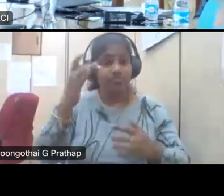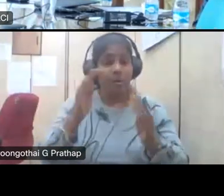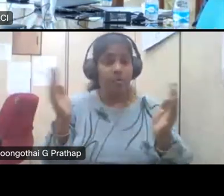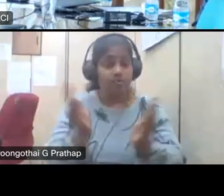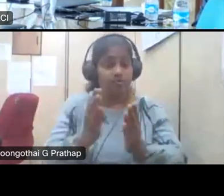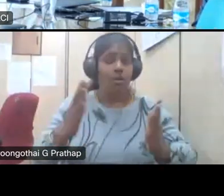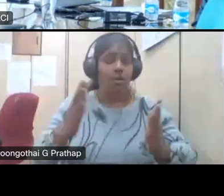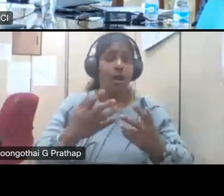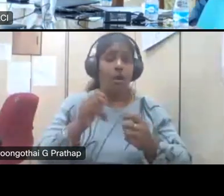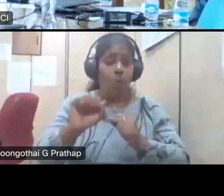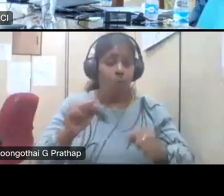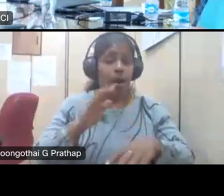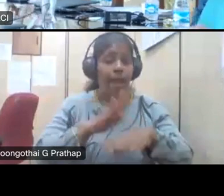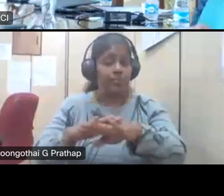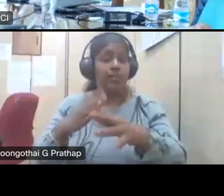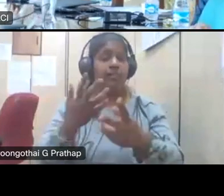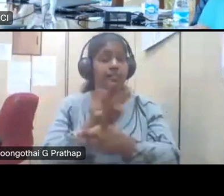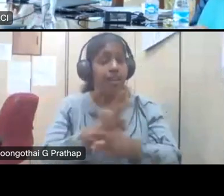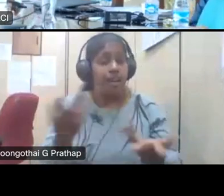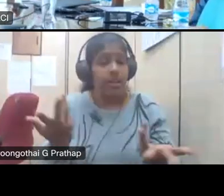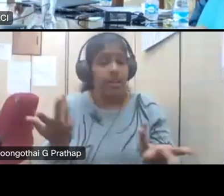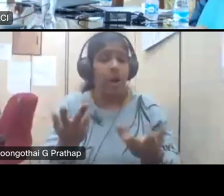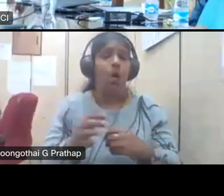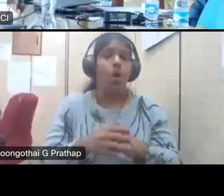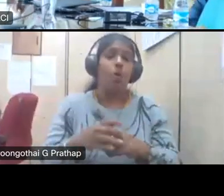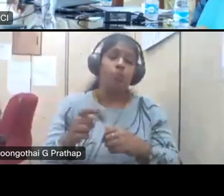बताएं, तो दैट हैज मोर इम्पैक्ट.